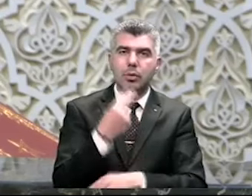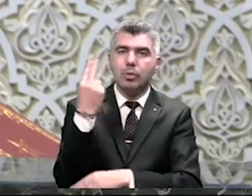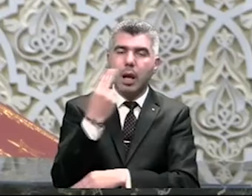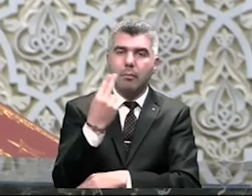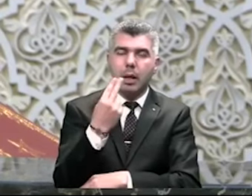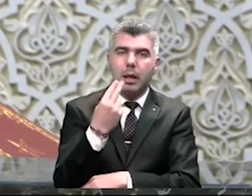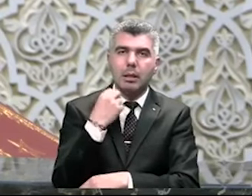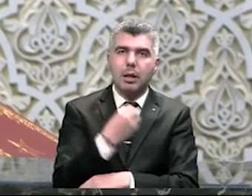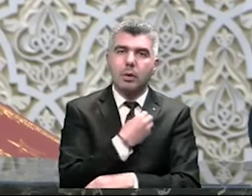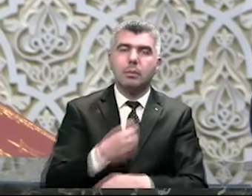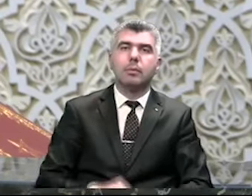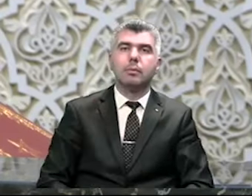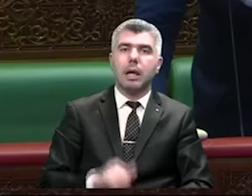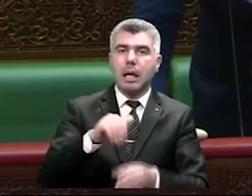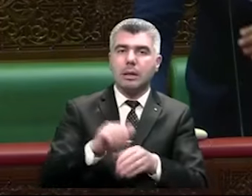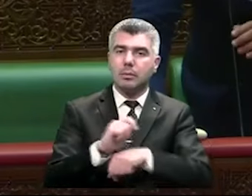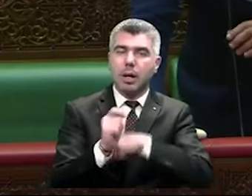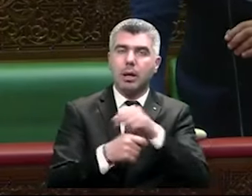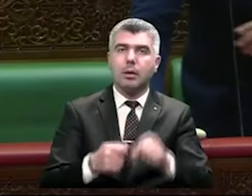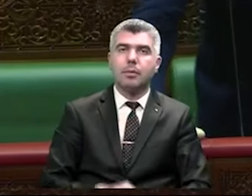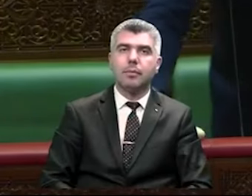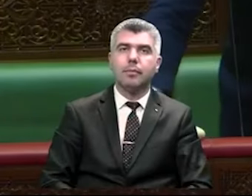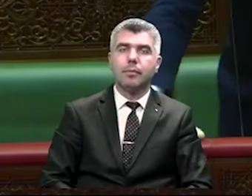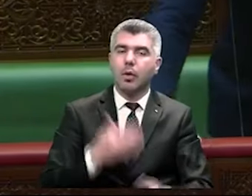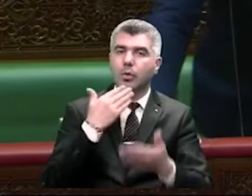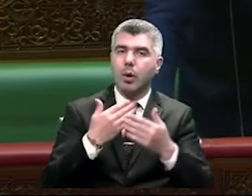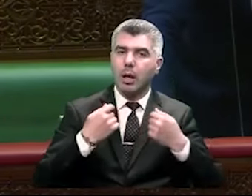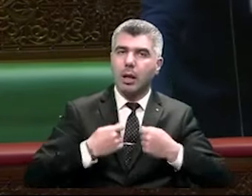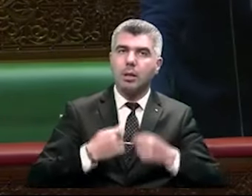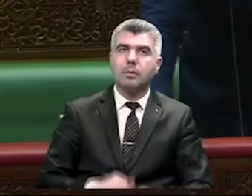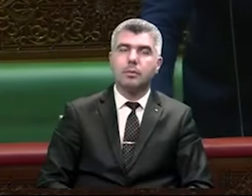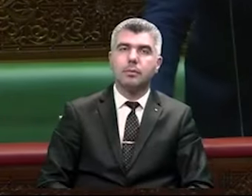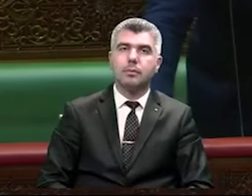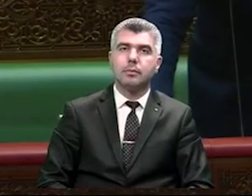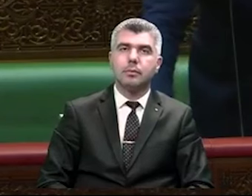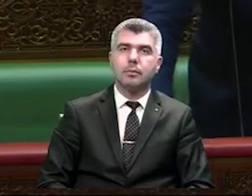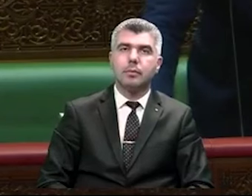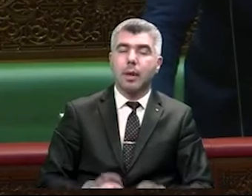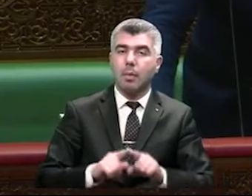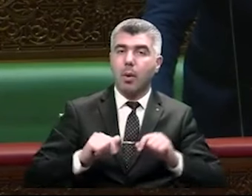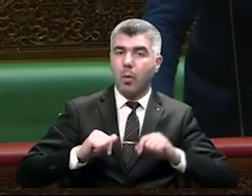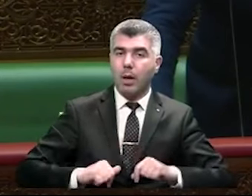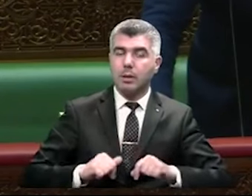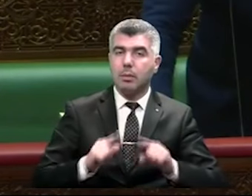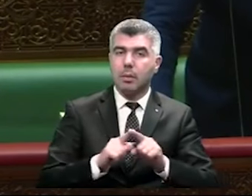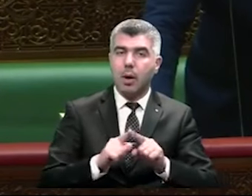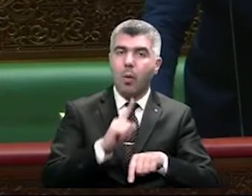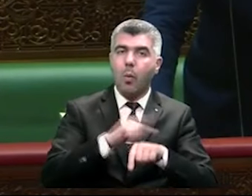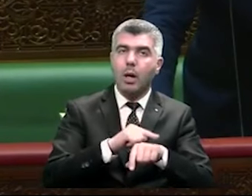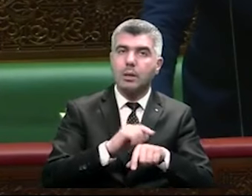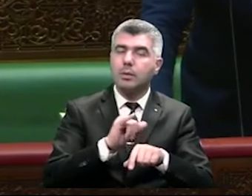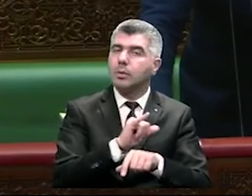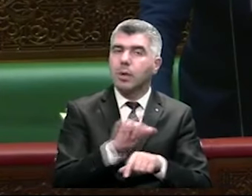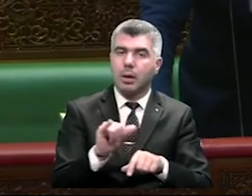الاسنان للفريق الحراكي تفضل السي يونس شكرا سيد الرئيس وبنظر لان السيد الوزير ضيق الوقت مايمكنش انه يخلي واحد